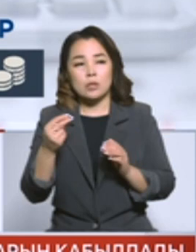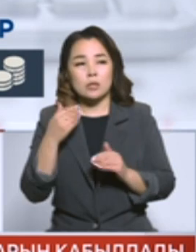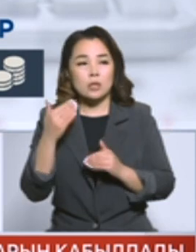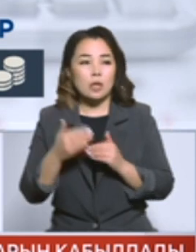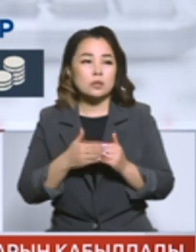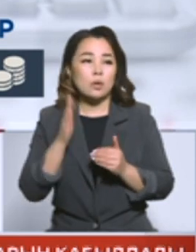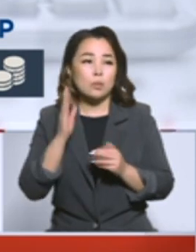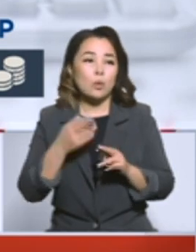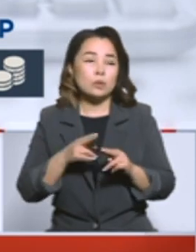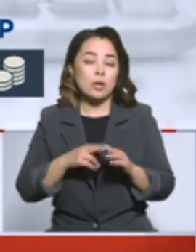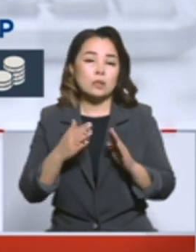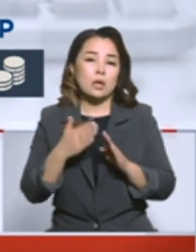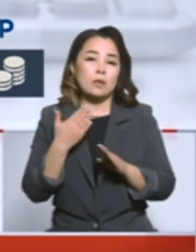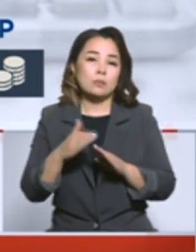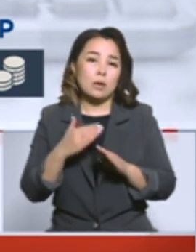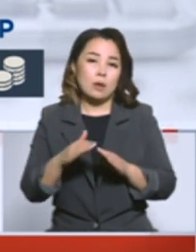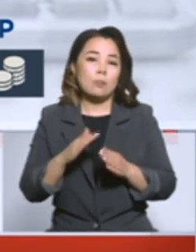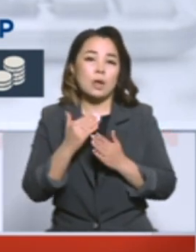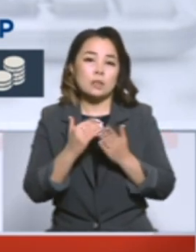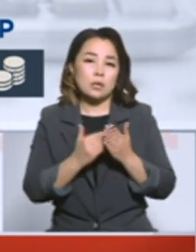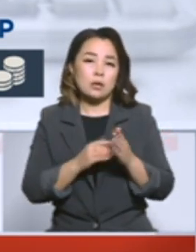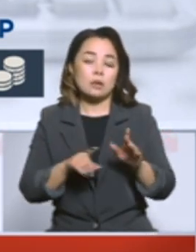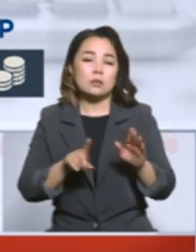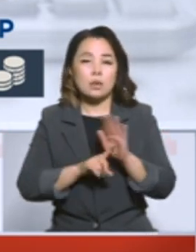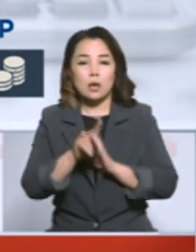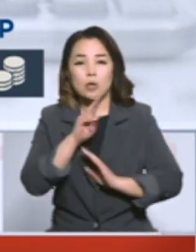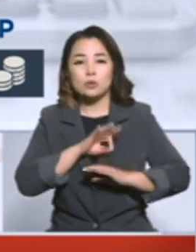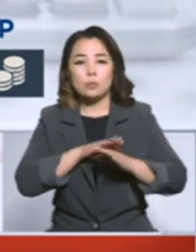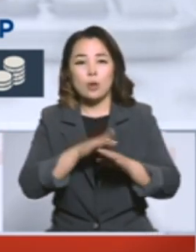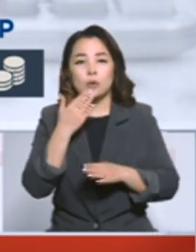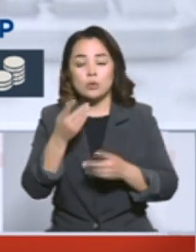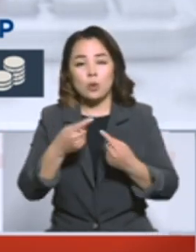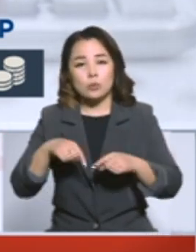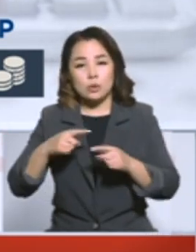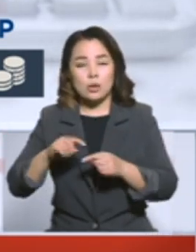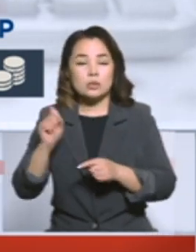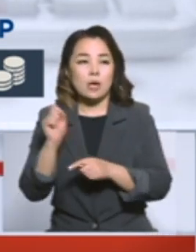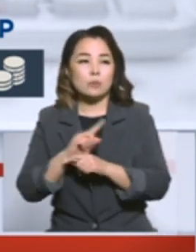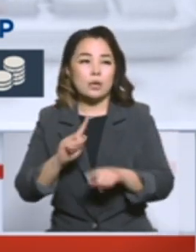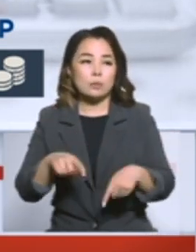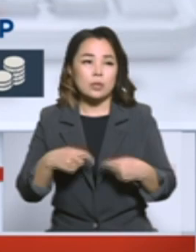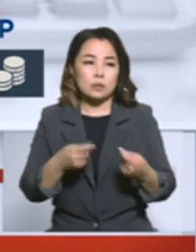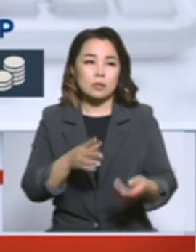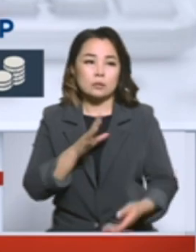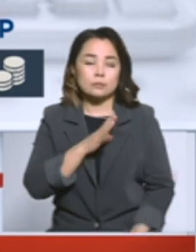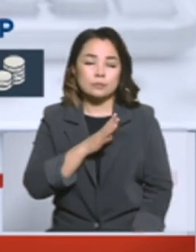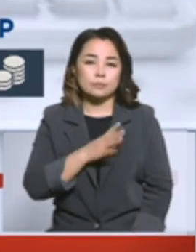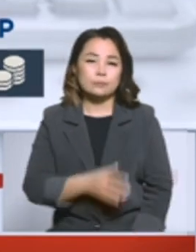болмақ. Мұнда ипотекалық бағдарламаны іске қосуды президент ұлттық құрылтайда тапсырған еді.